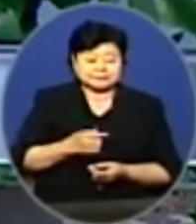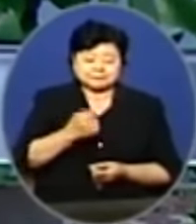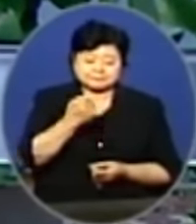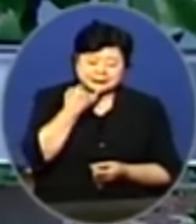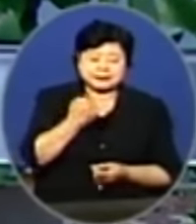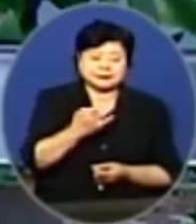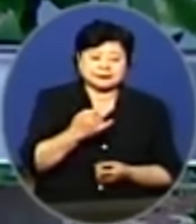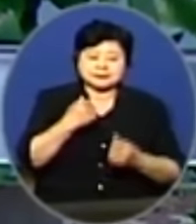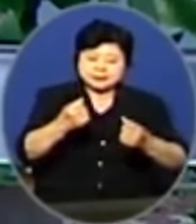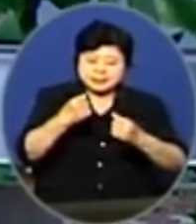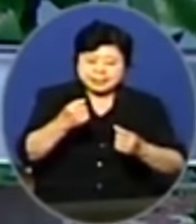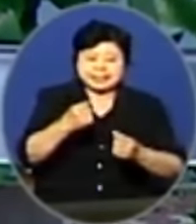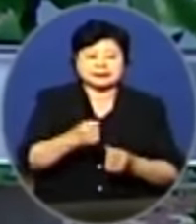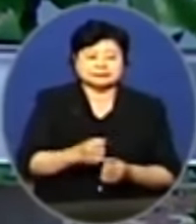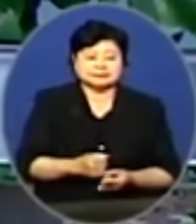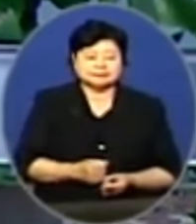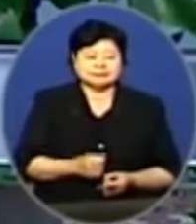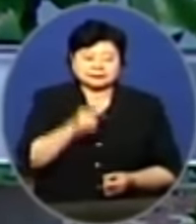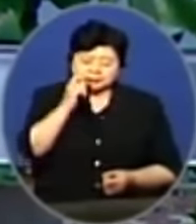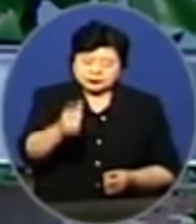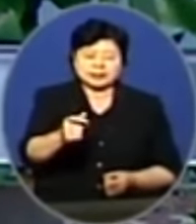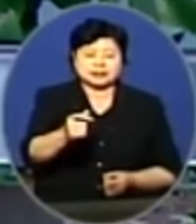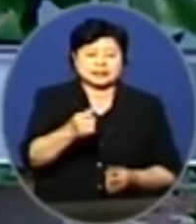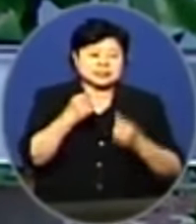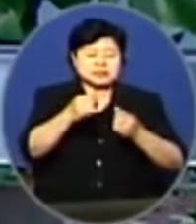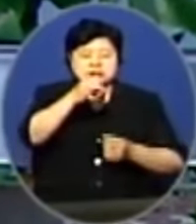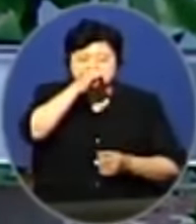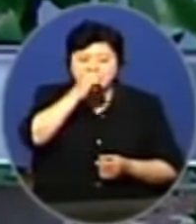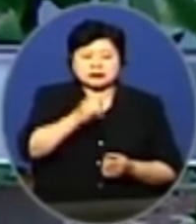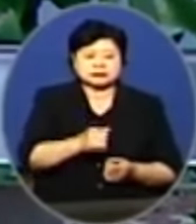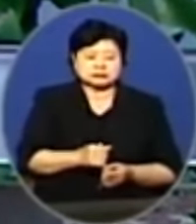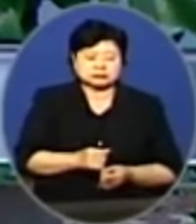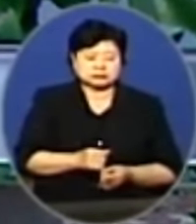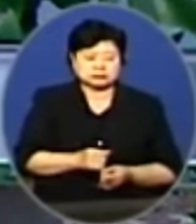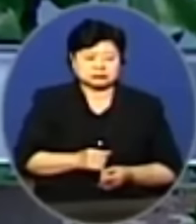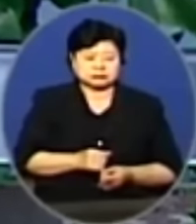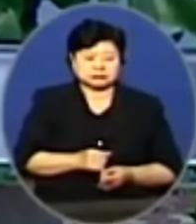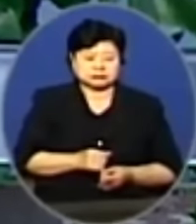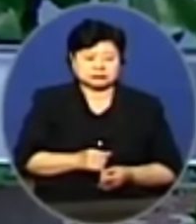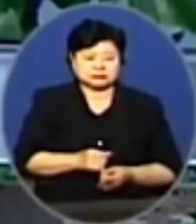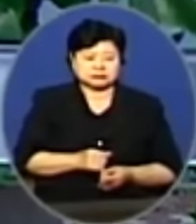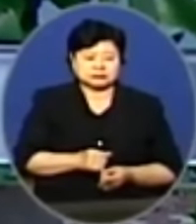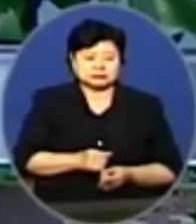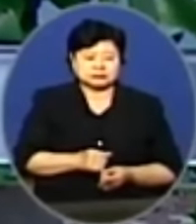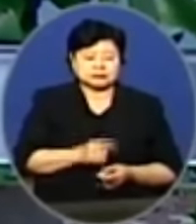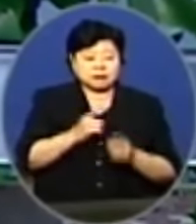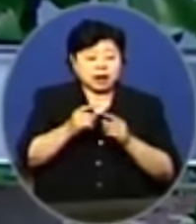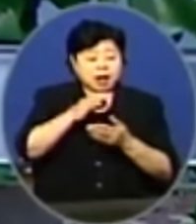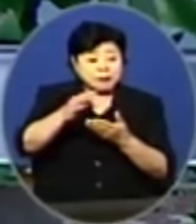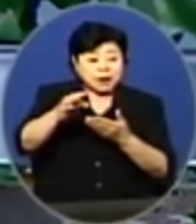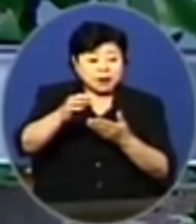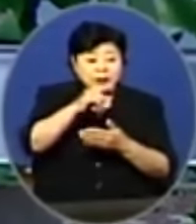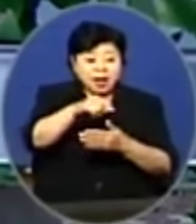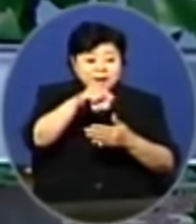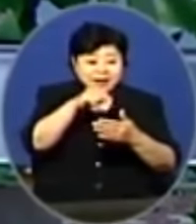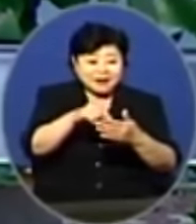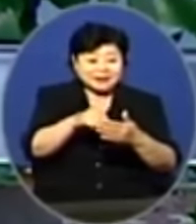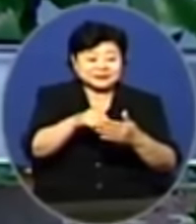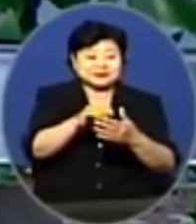괜찮다, 건강하다, 튼튼하다, 힘이 있다, 굳세다 그렇게 말하면 여러분